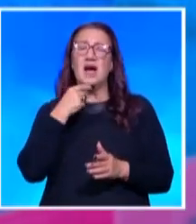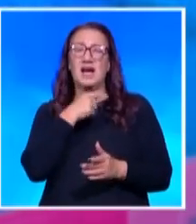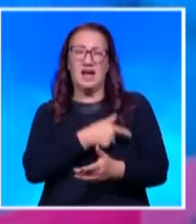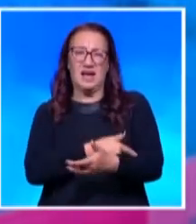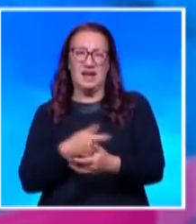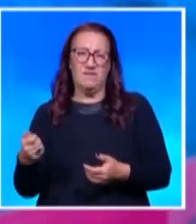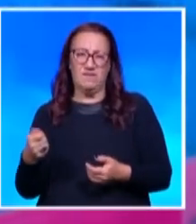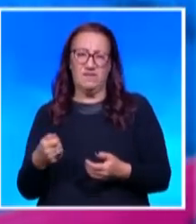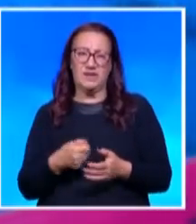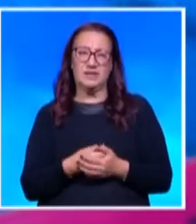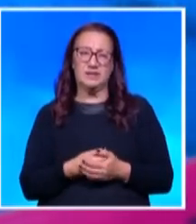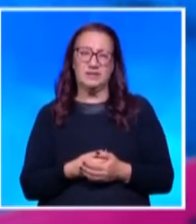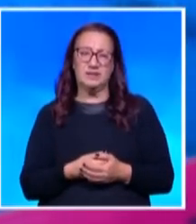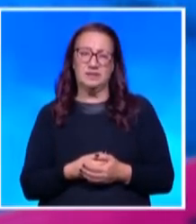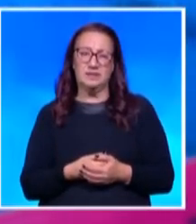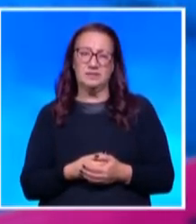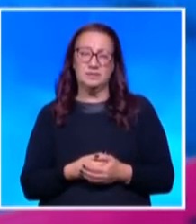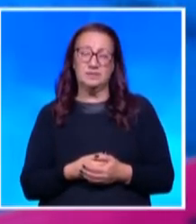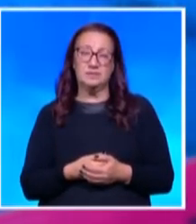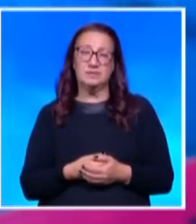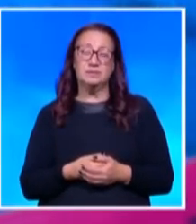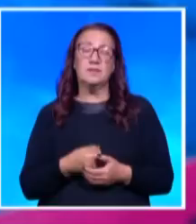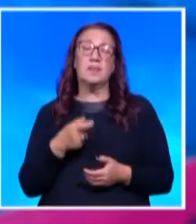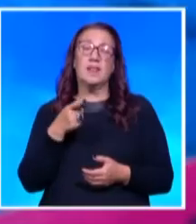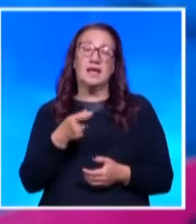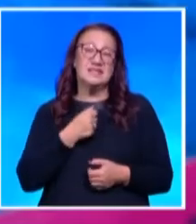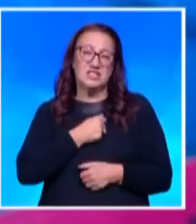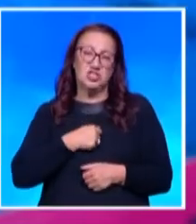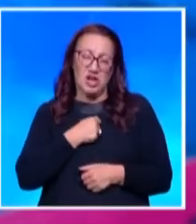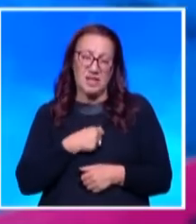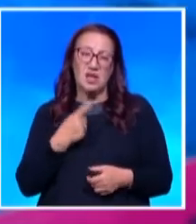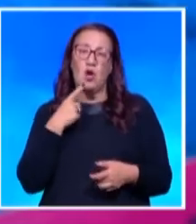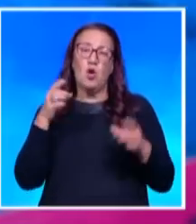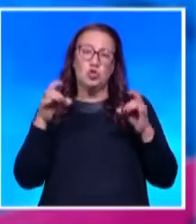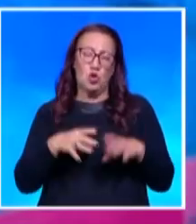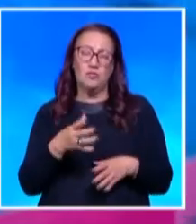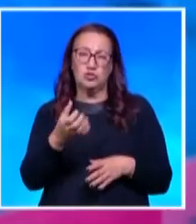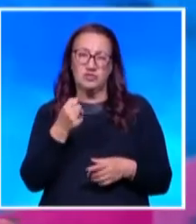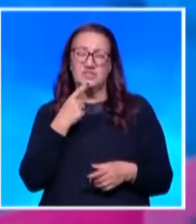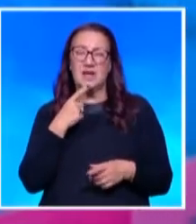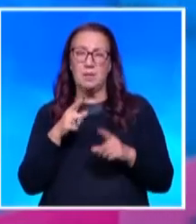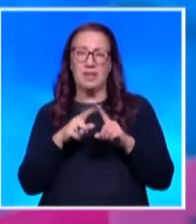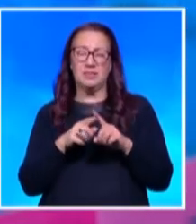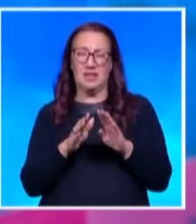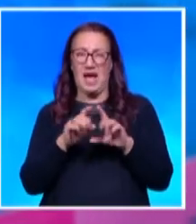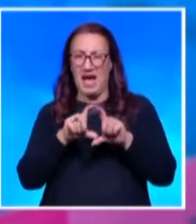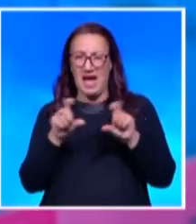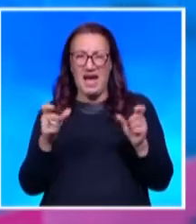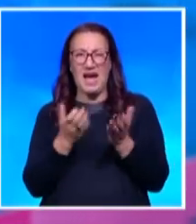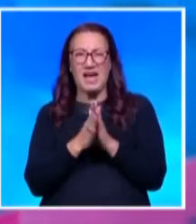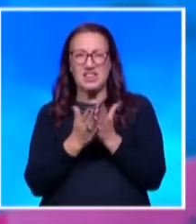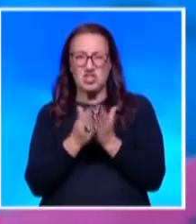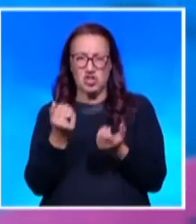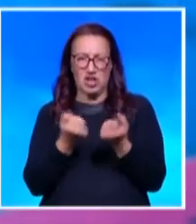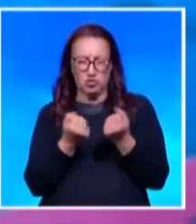случаи те отново отново ще им бъде отнето свидетелството за управление на моторно превозно средство отново ще им бъдат